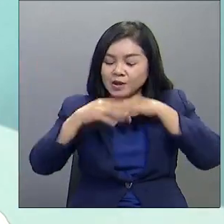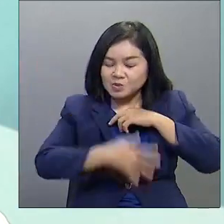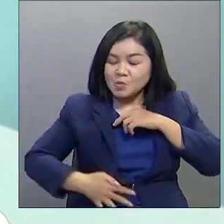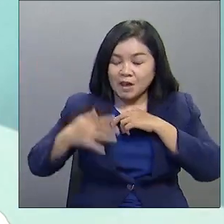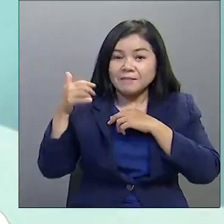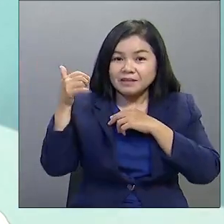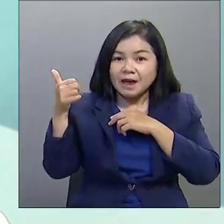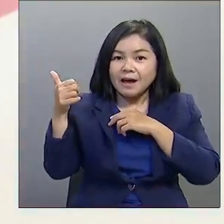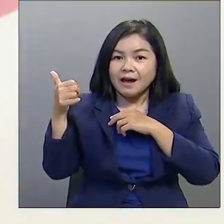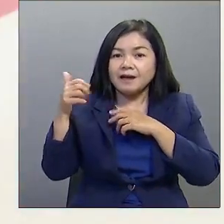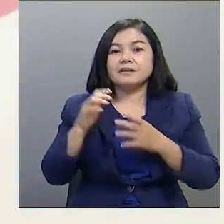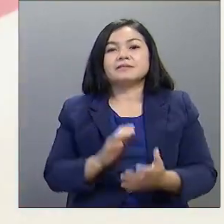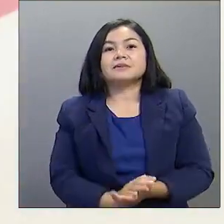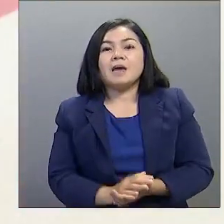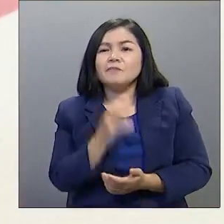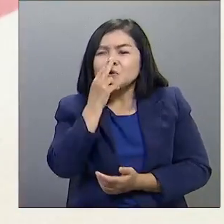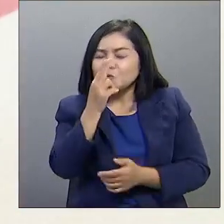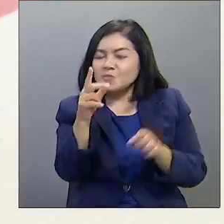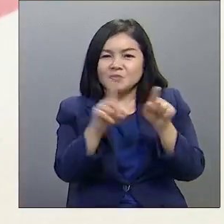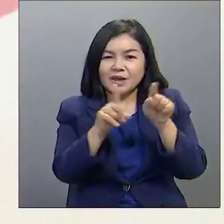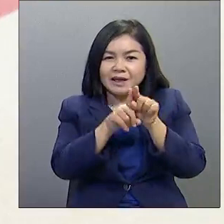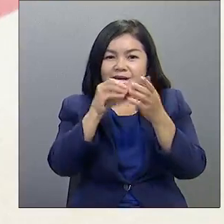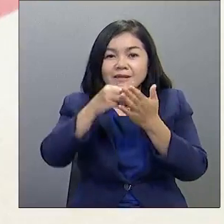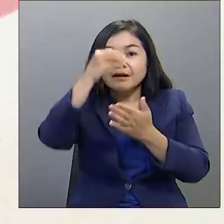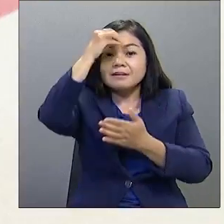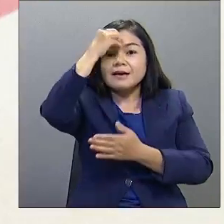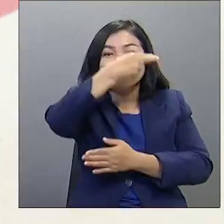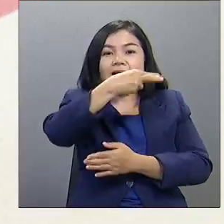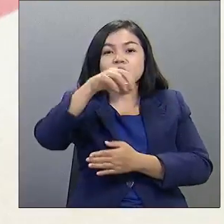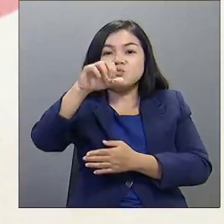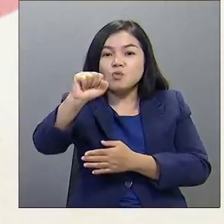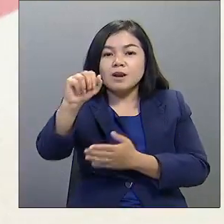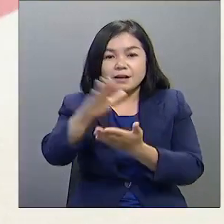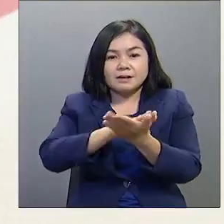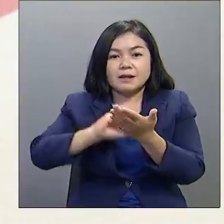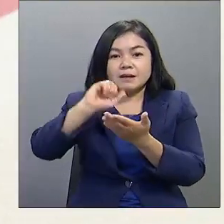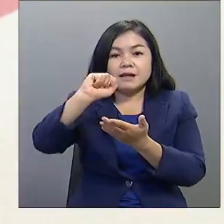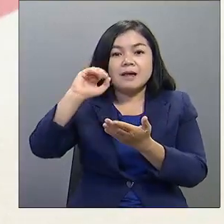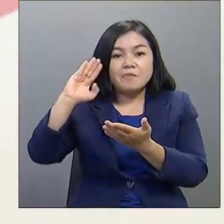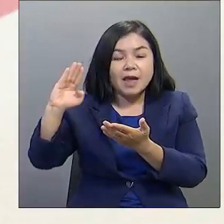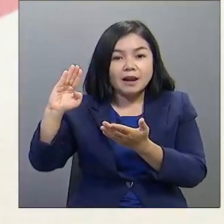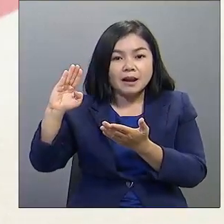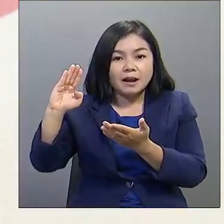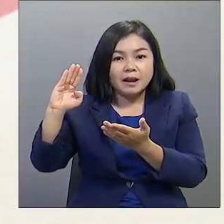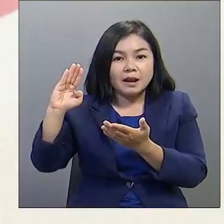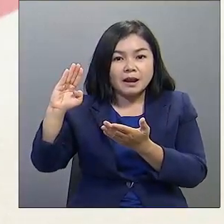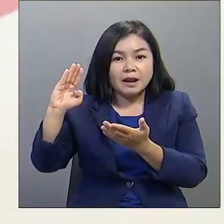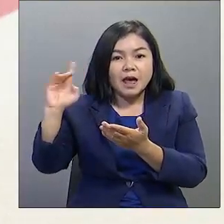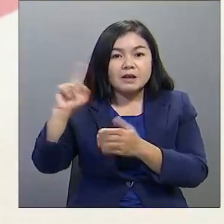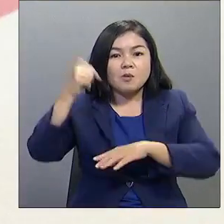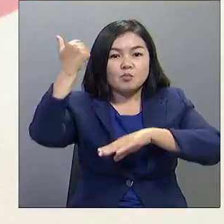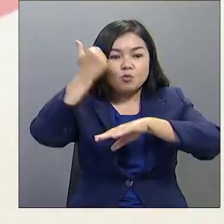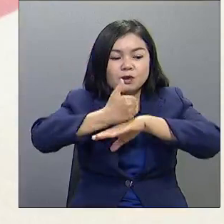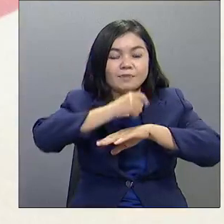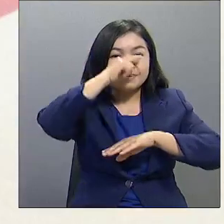ยนั่นเองนะคะ ครับเอาไปดูอีกหนึ่งหลักสูตรครับคุณผู้ชมครับกับโครงการที่ทางสถาบันวิชาวิทยาการและผู้นำไทย